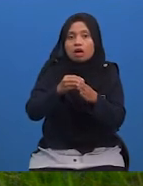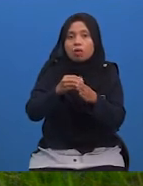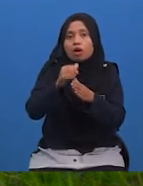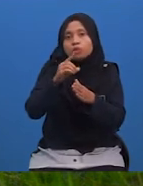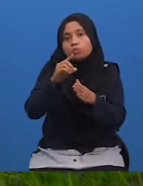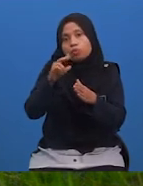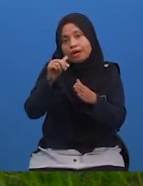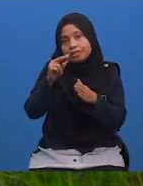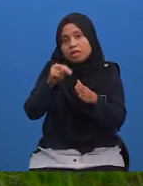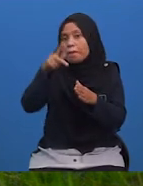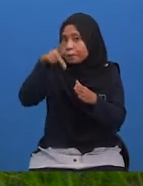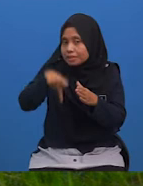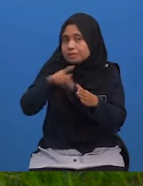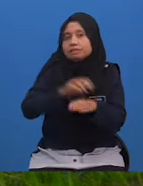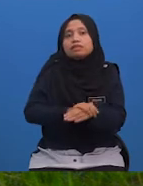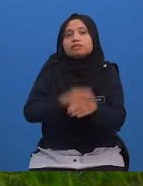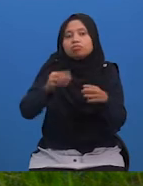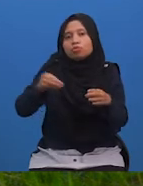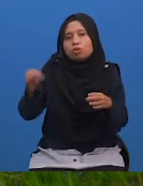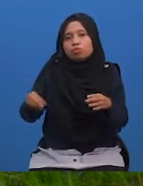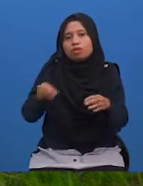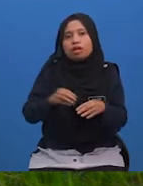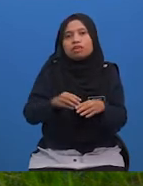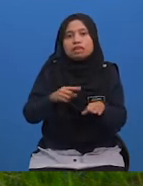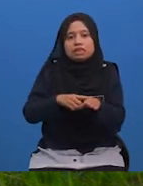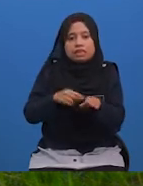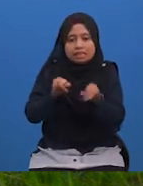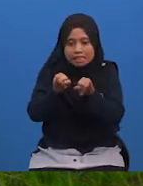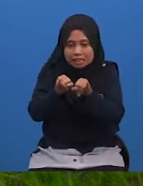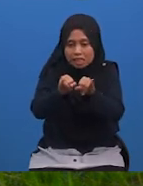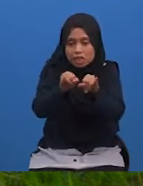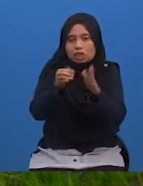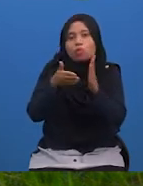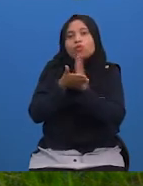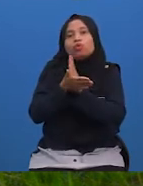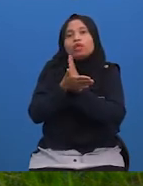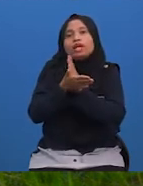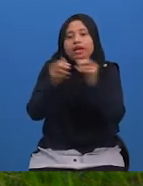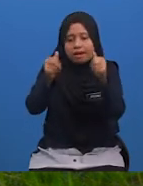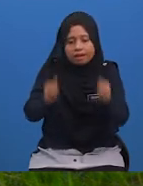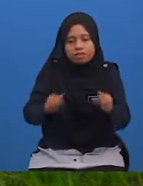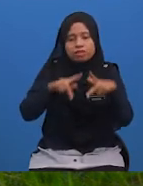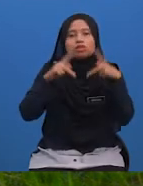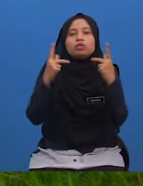sebegini, pastikan murid-murid diiringi oleh ahli keluarga.